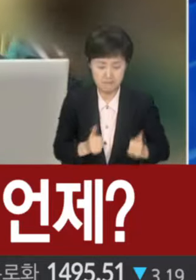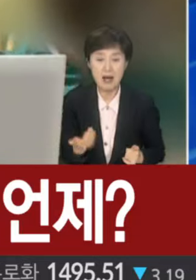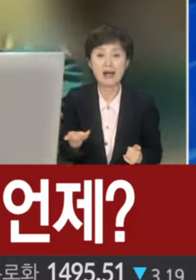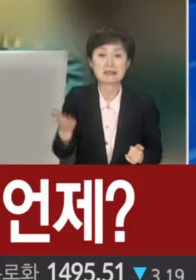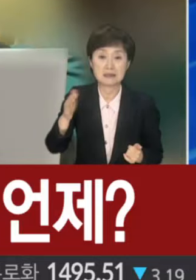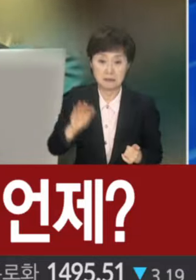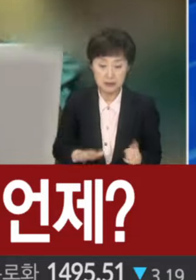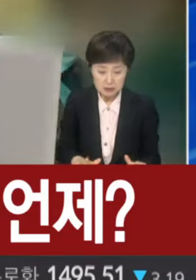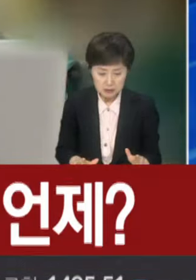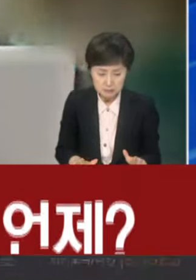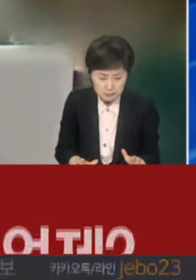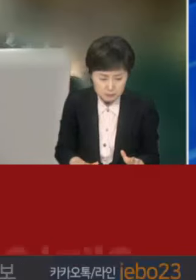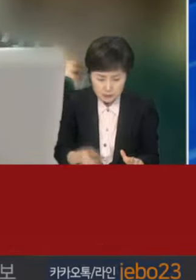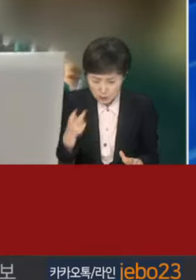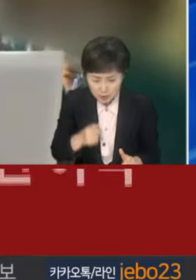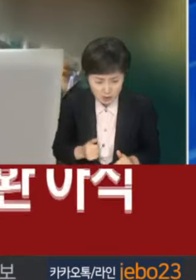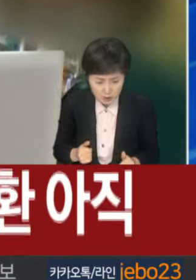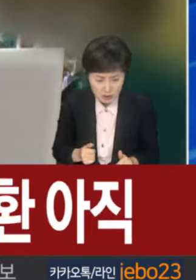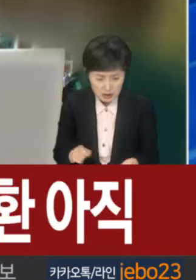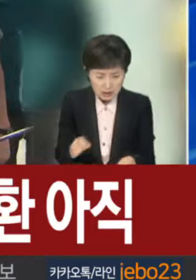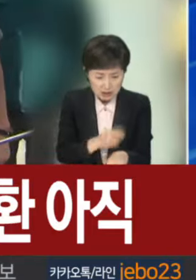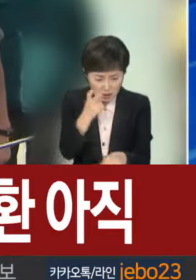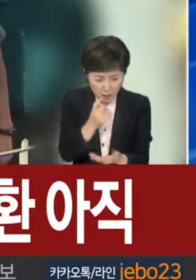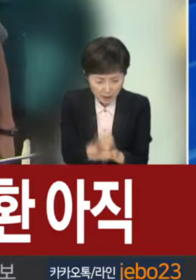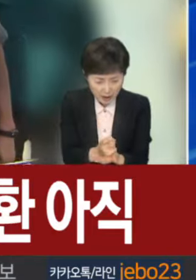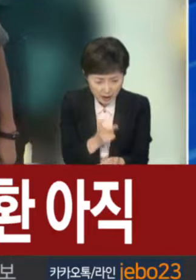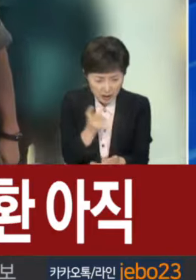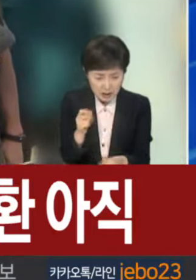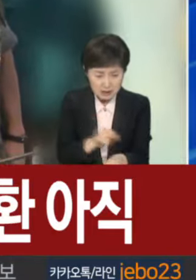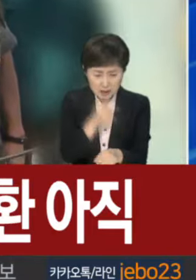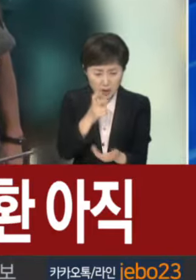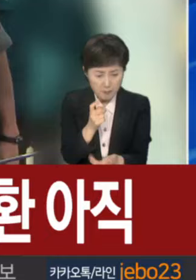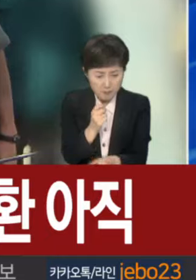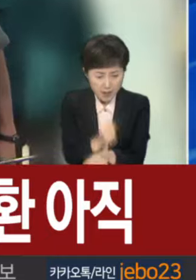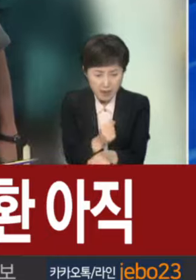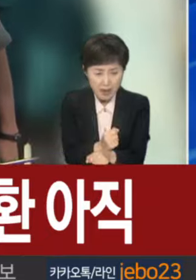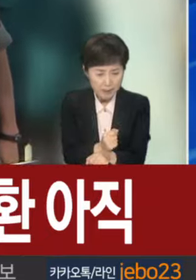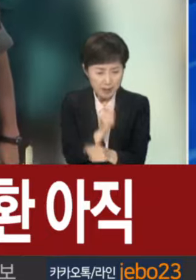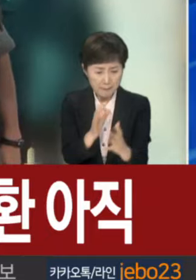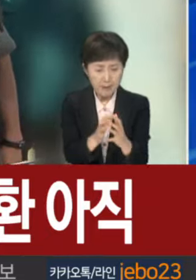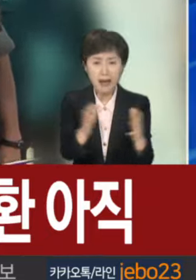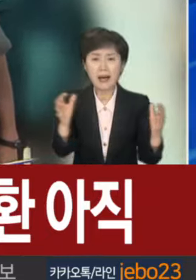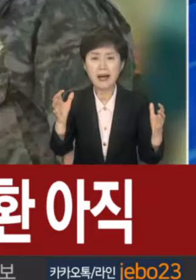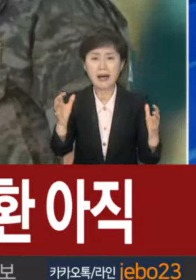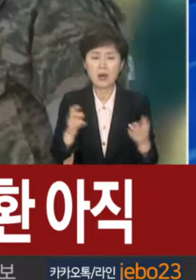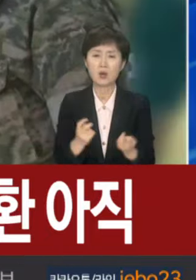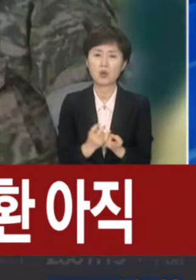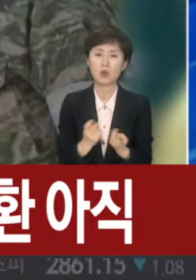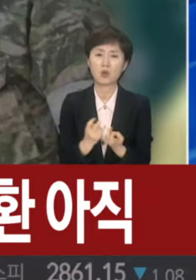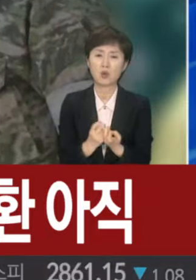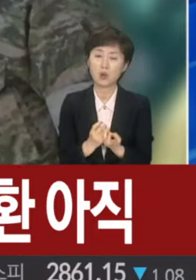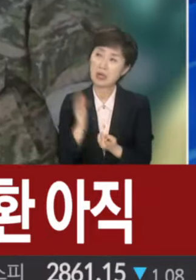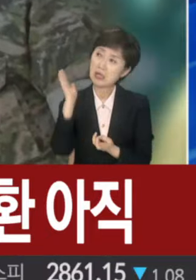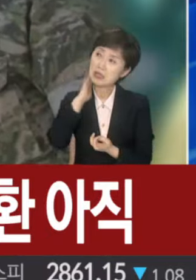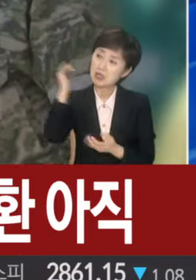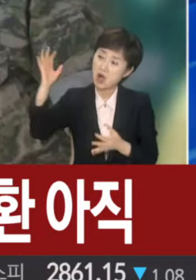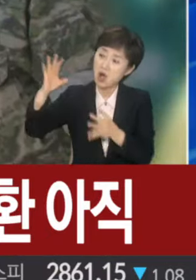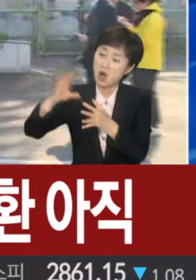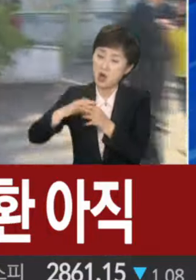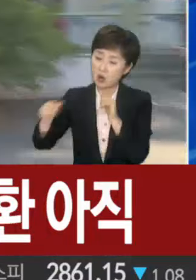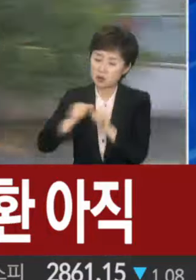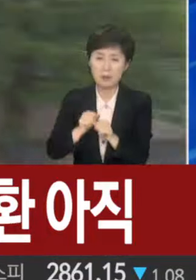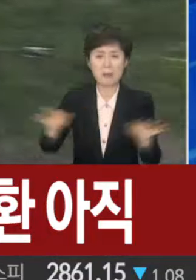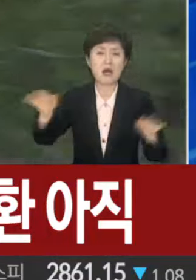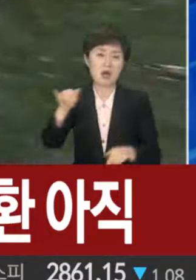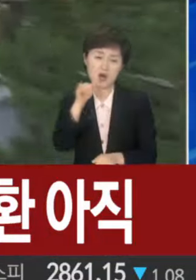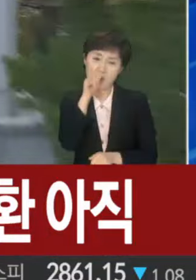하겠지만 현실적으로 사실 이런 문제가 정쟁이 되어서는 안 되는 것인데 정치적인 어떤 이해관계, 특히 VIP 개입설 같은 것들이 지금 관련이 되어